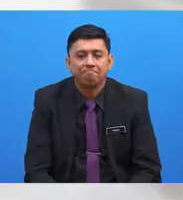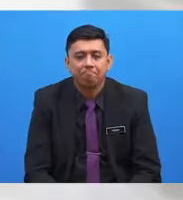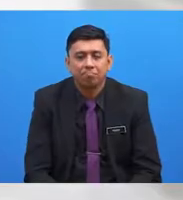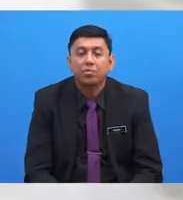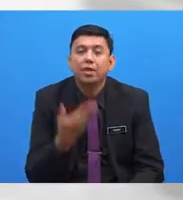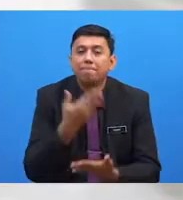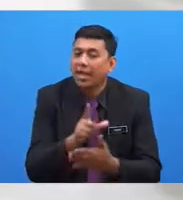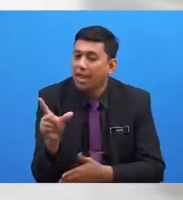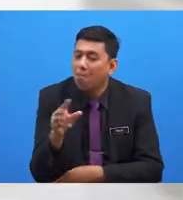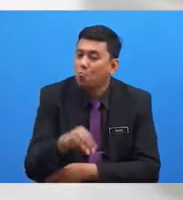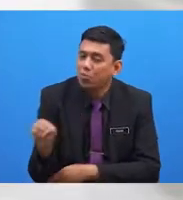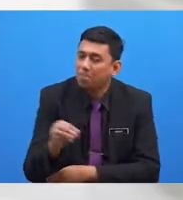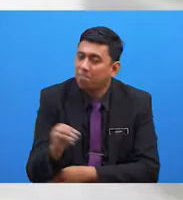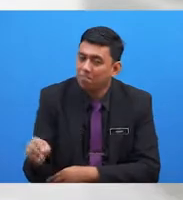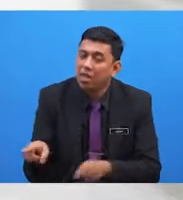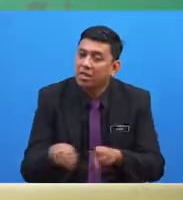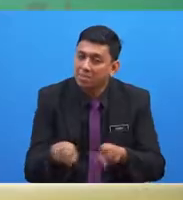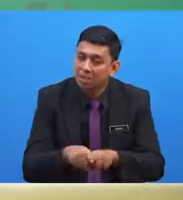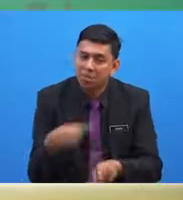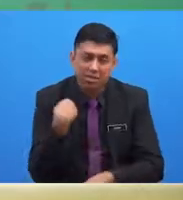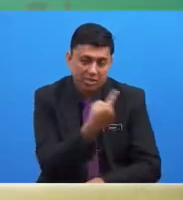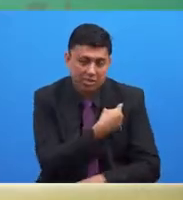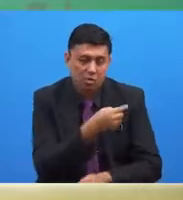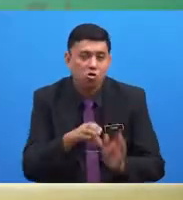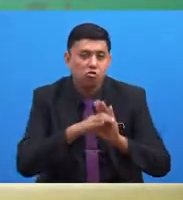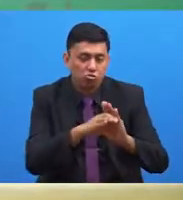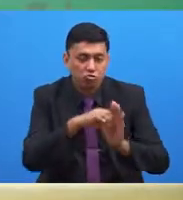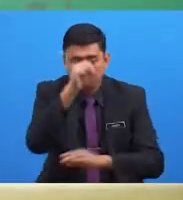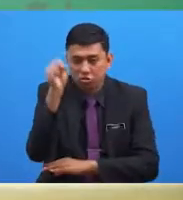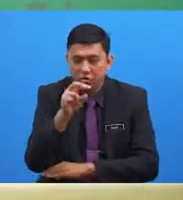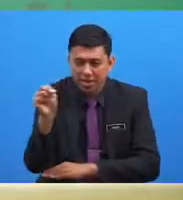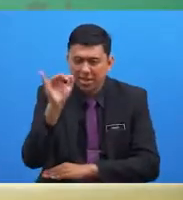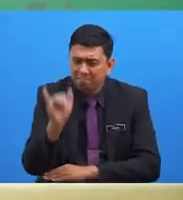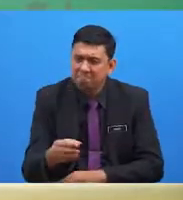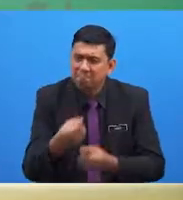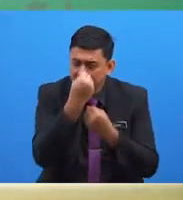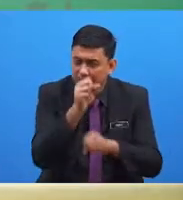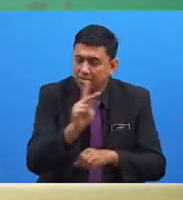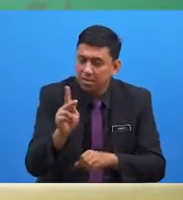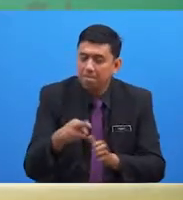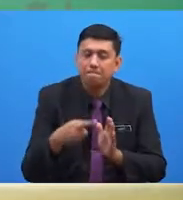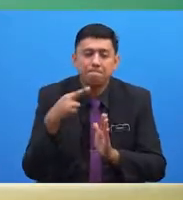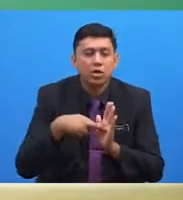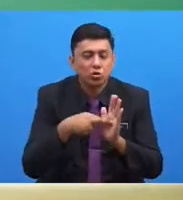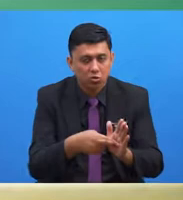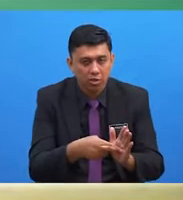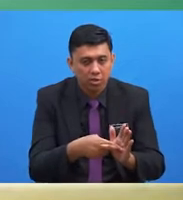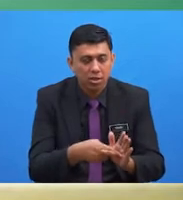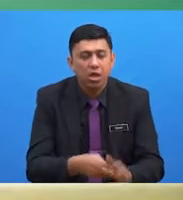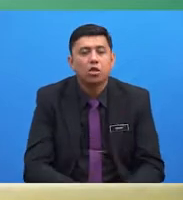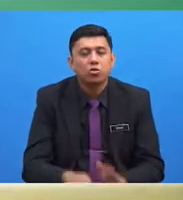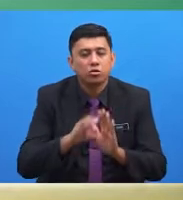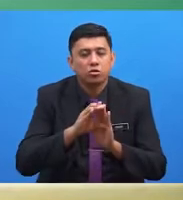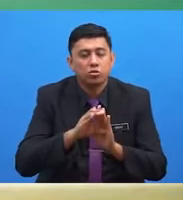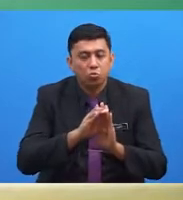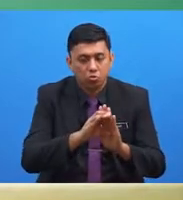Baiklah murid-murid, sama-sama kita lihat contoh soalan yang disediakan. anda boleh merujuk contoh 11